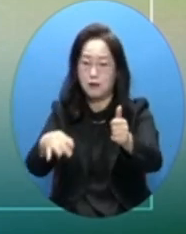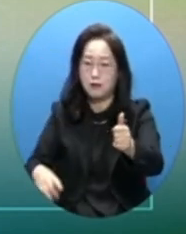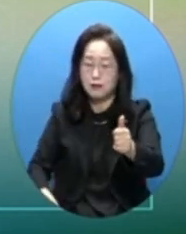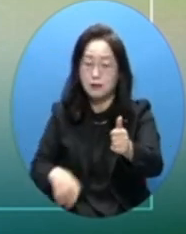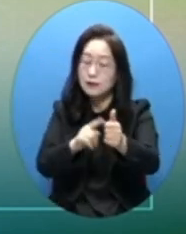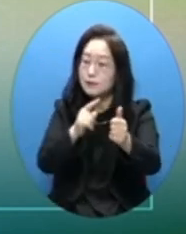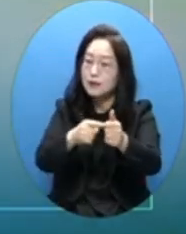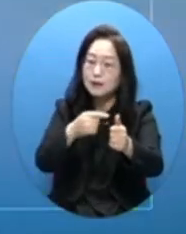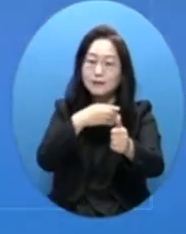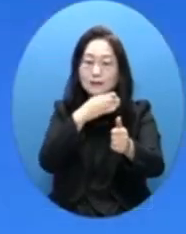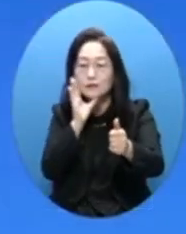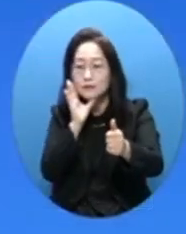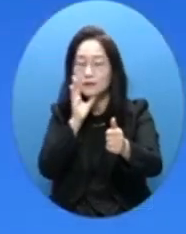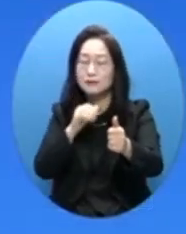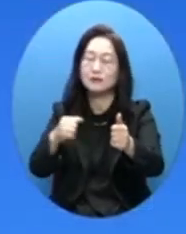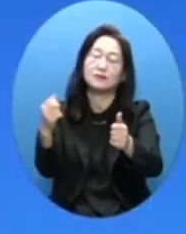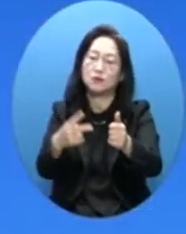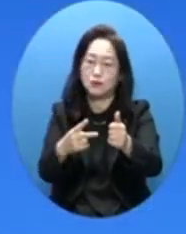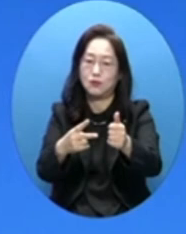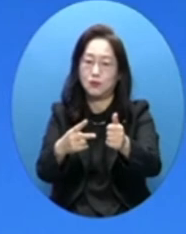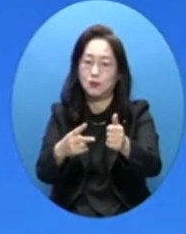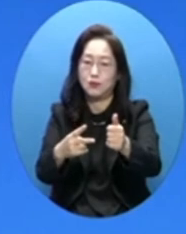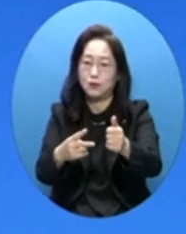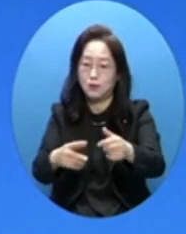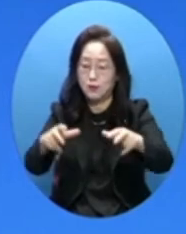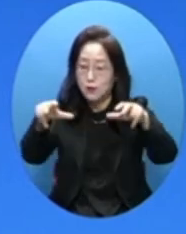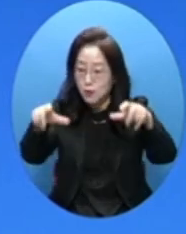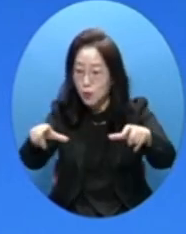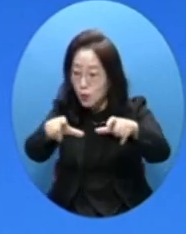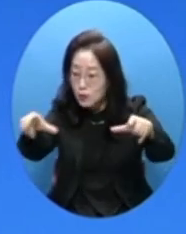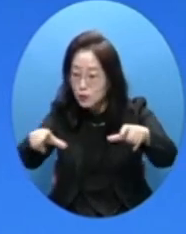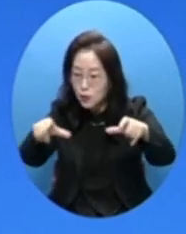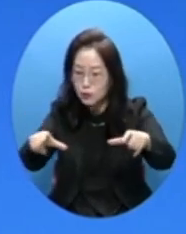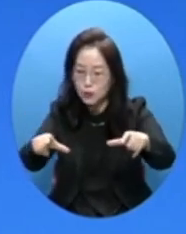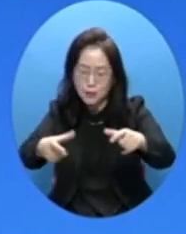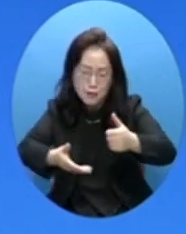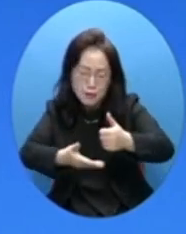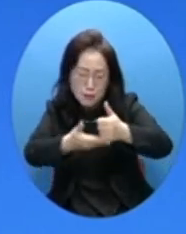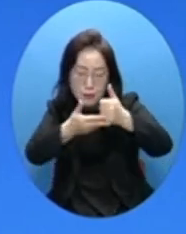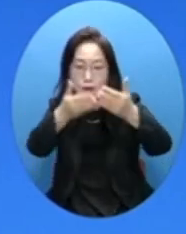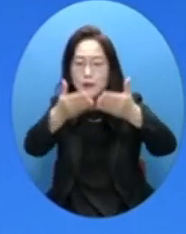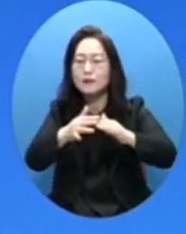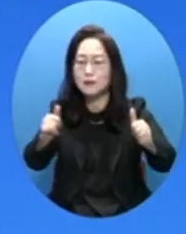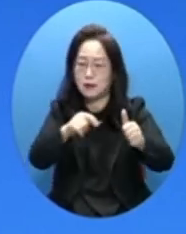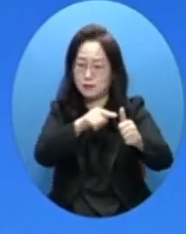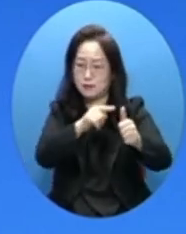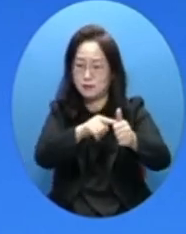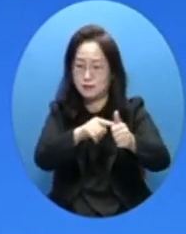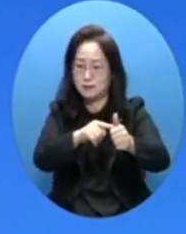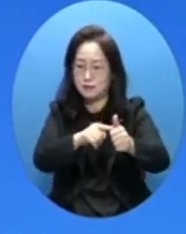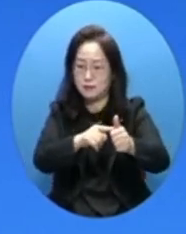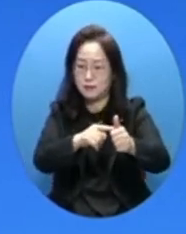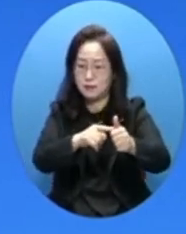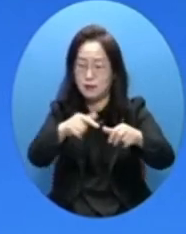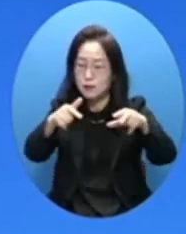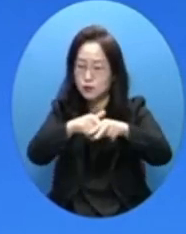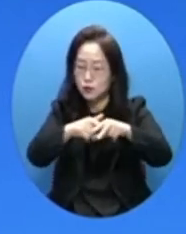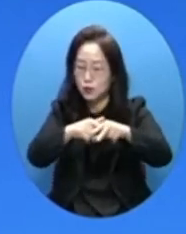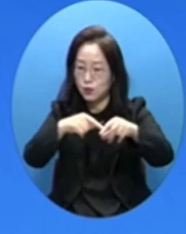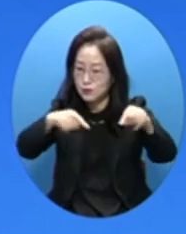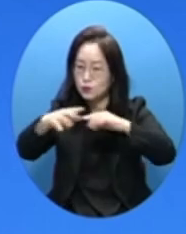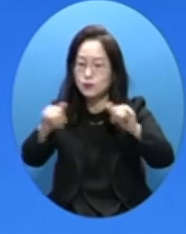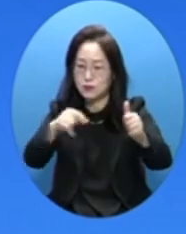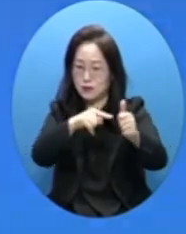또 그 지역에서 제일 존경받는 그런 종교 지도자였기 때문에 총독이 이와